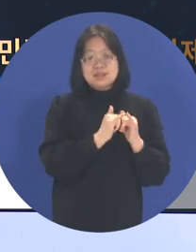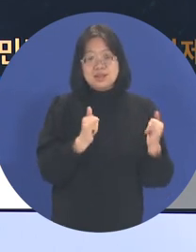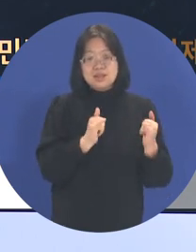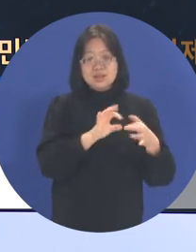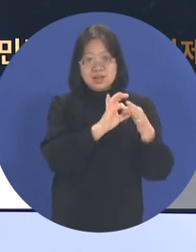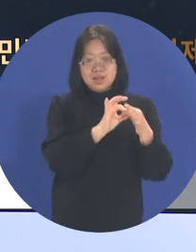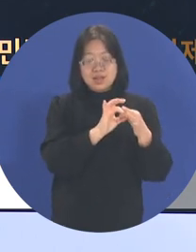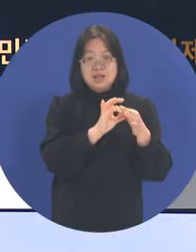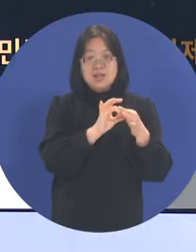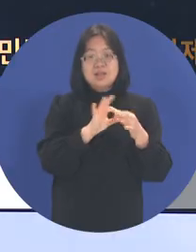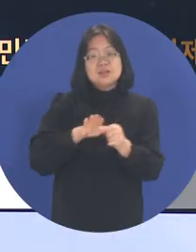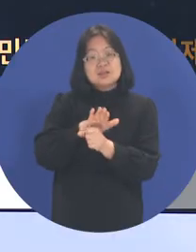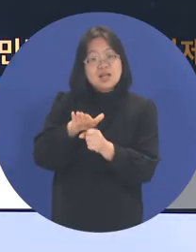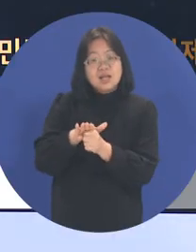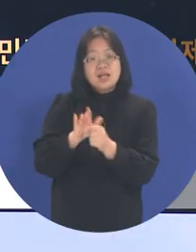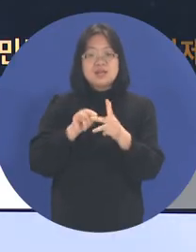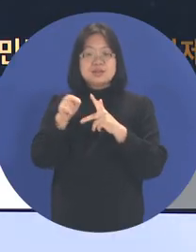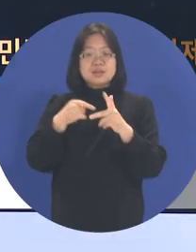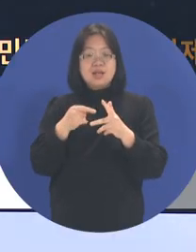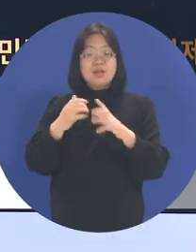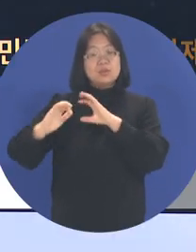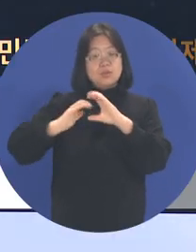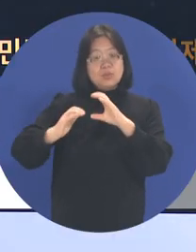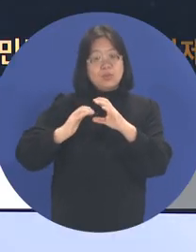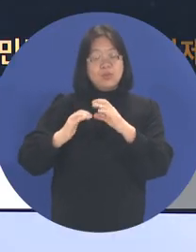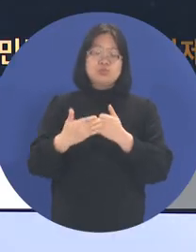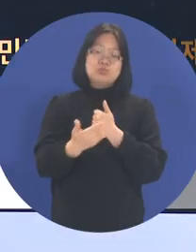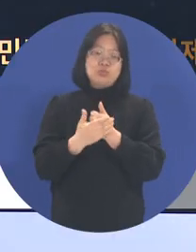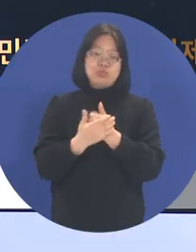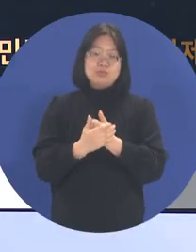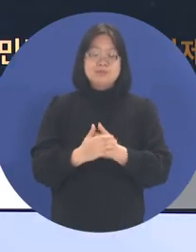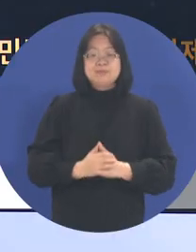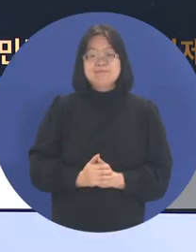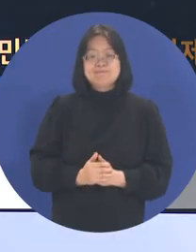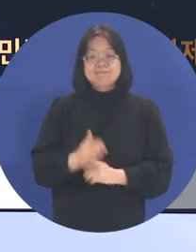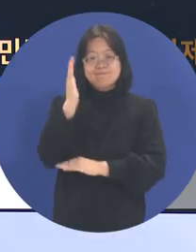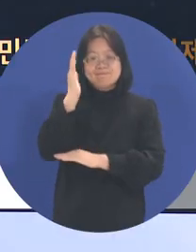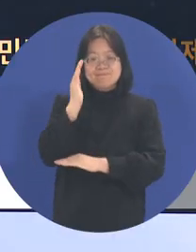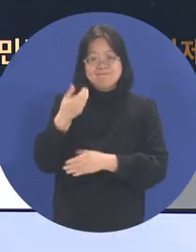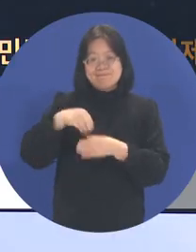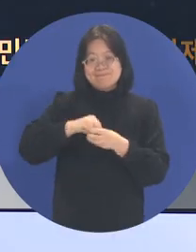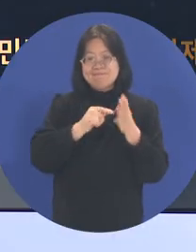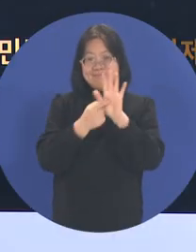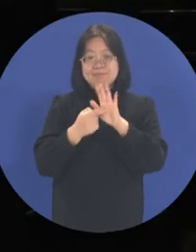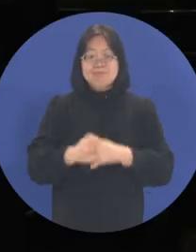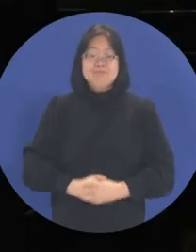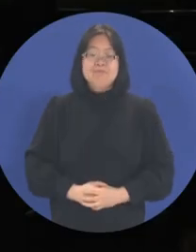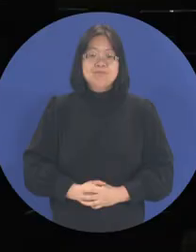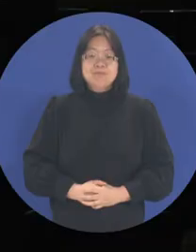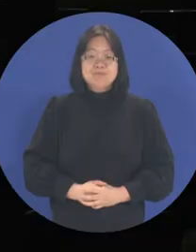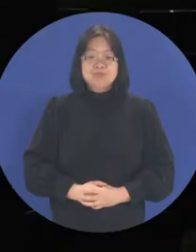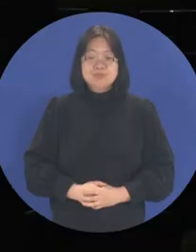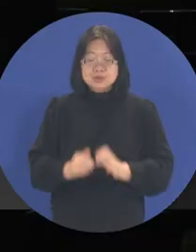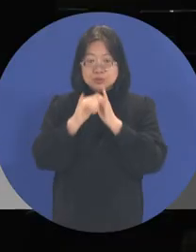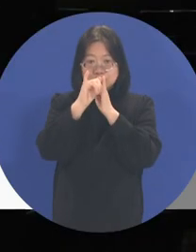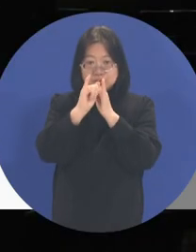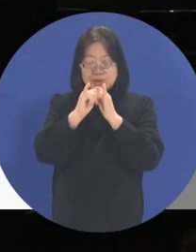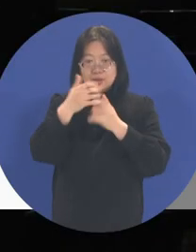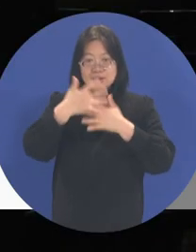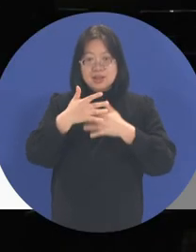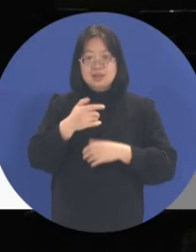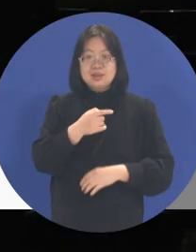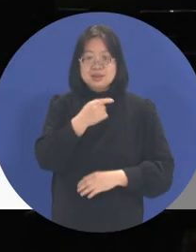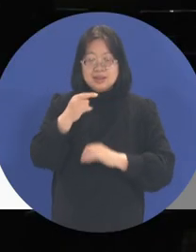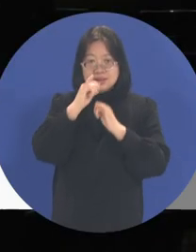인간과의 사이의 사랑과 이해와 소통에도 도움을 줄 거라는 그런 메시지를 담은 영화입니다. 수상작은